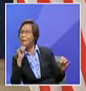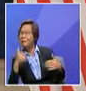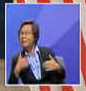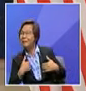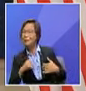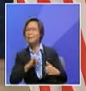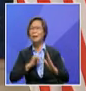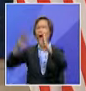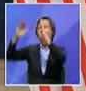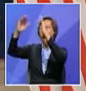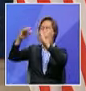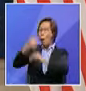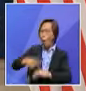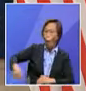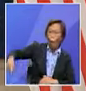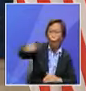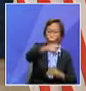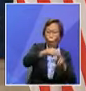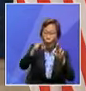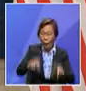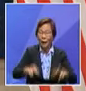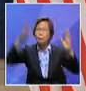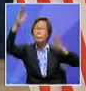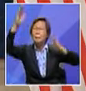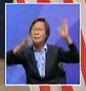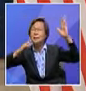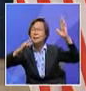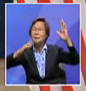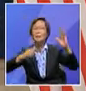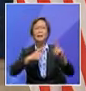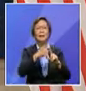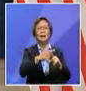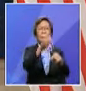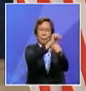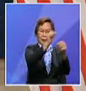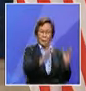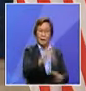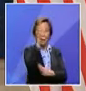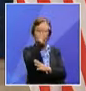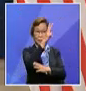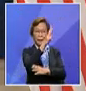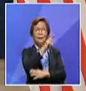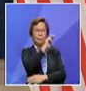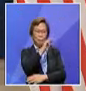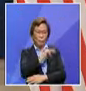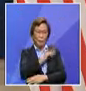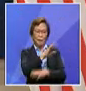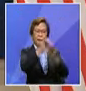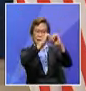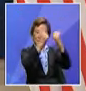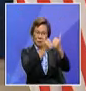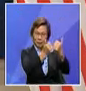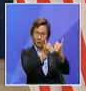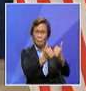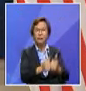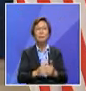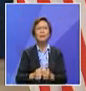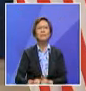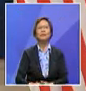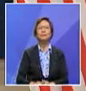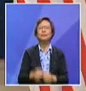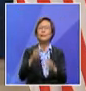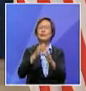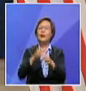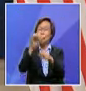Saya berharap agar seluruh rakyat Malaysia, daripada penjawat awam di kementerian dan agensi, warga